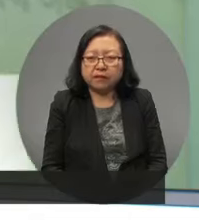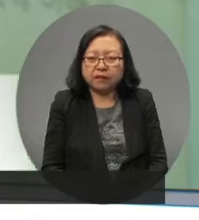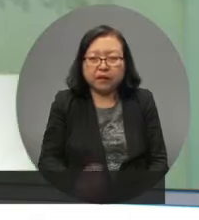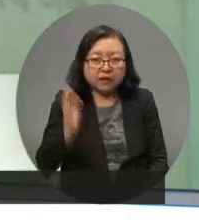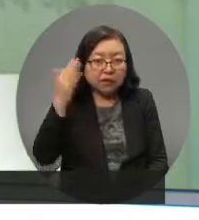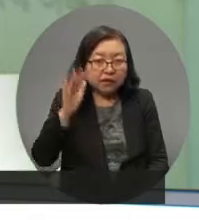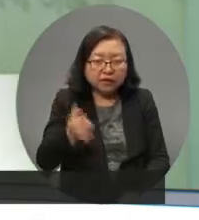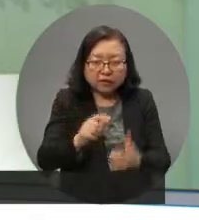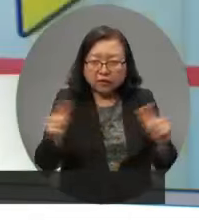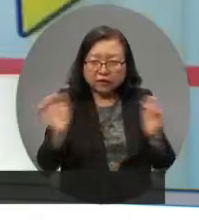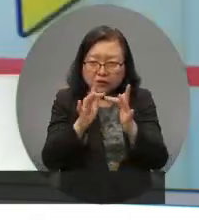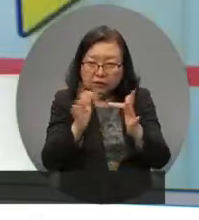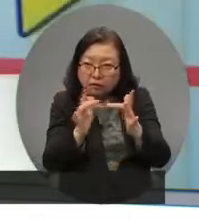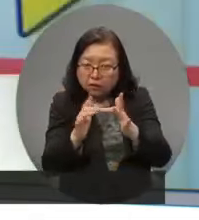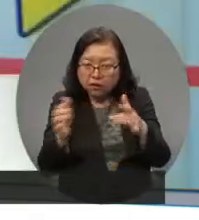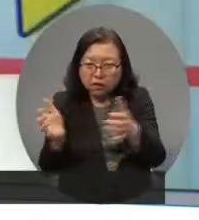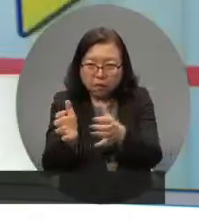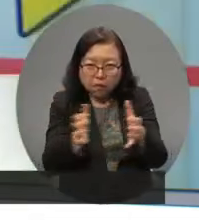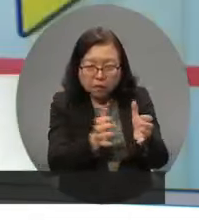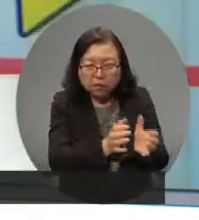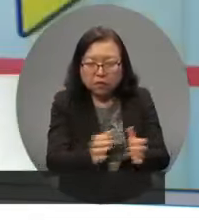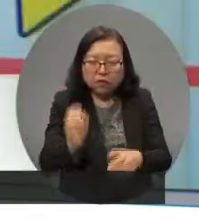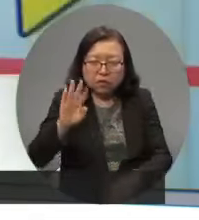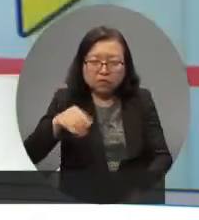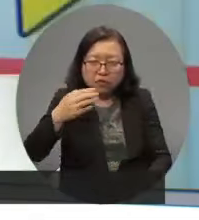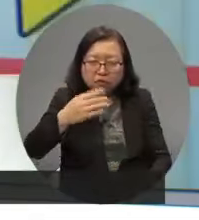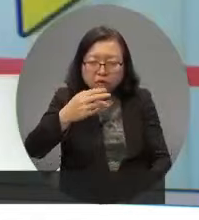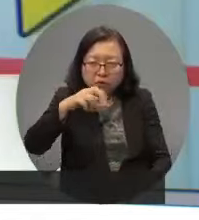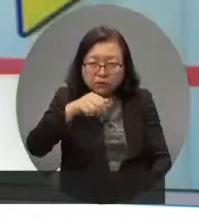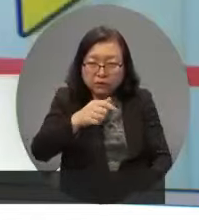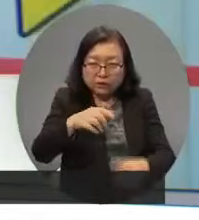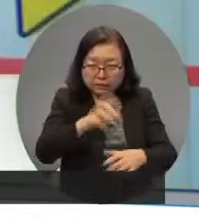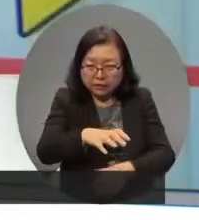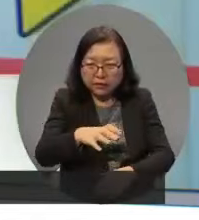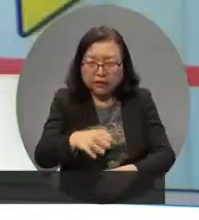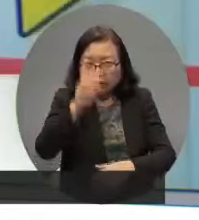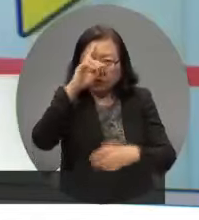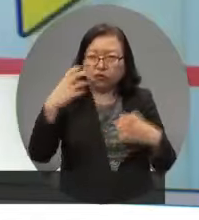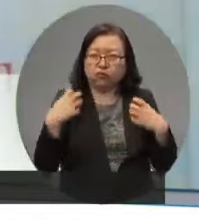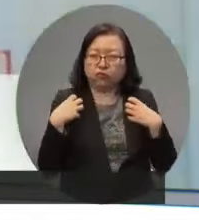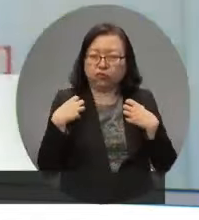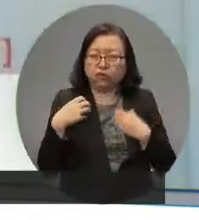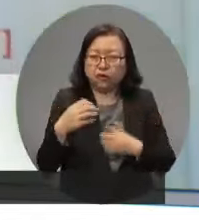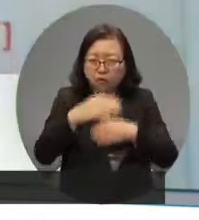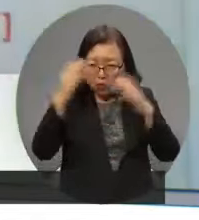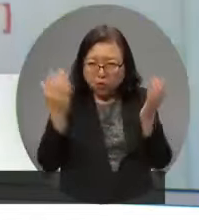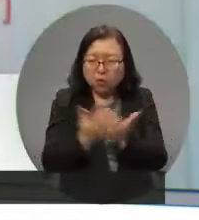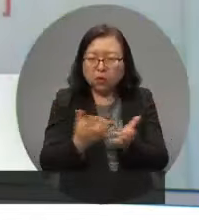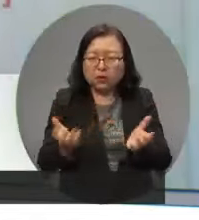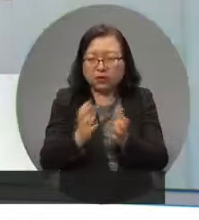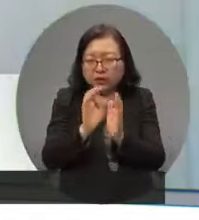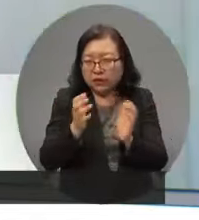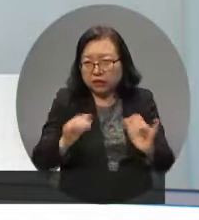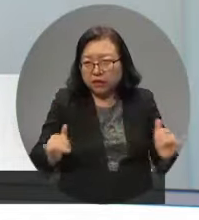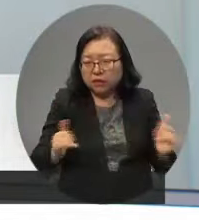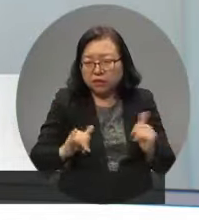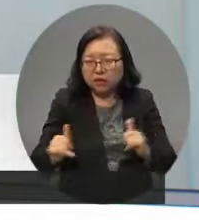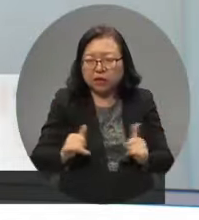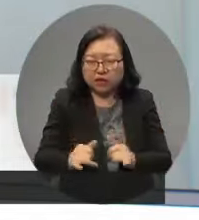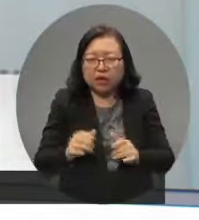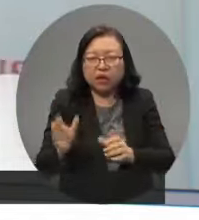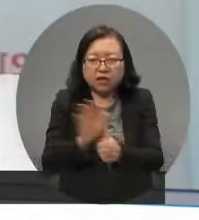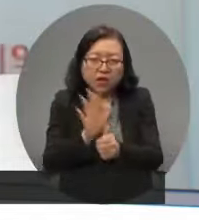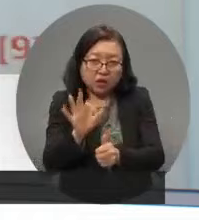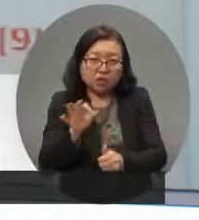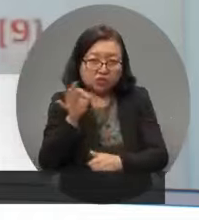최근 각종 온라인 커뮤니티나 블로그에서 정부가 모든 국민에게 일상 지원금을 준다는 글이 올라오고 있는데요